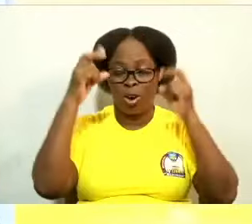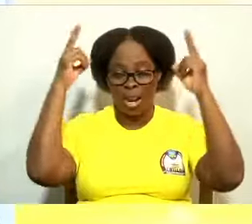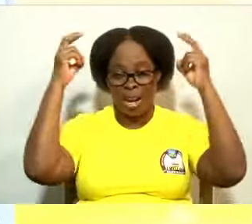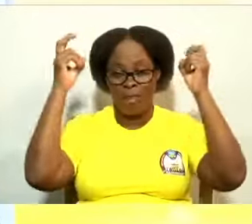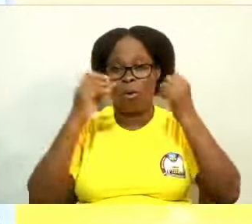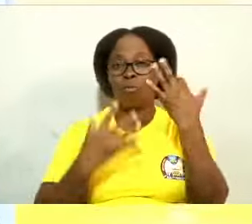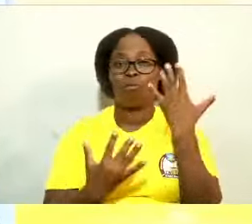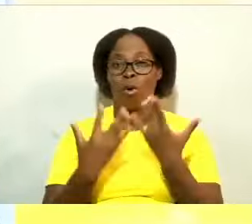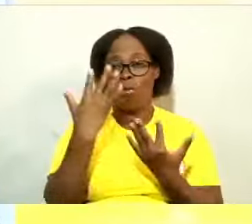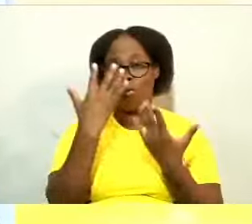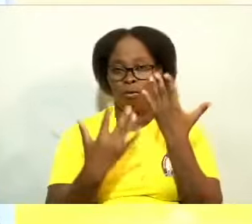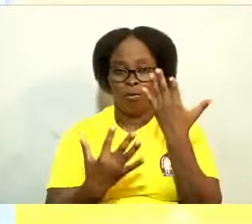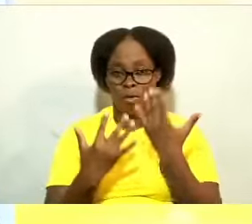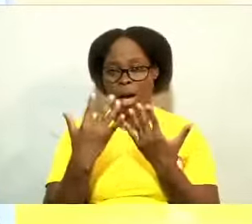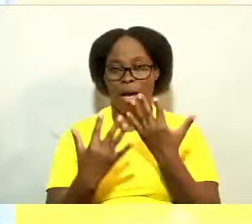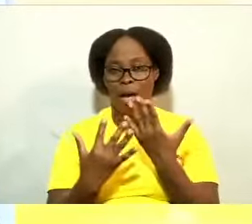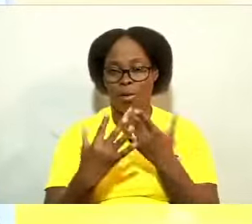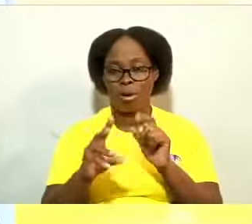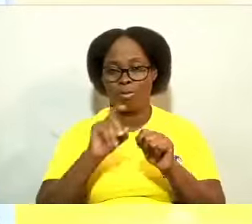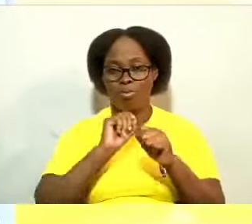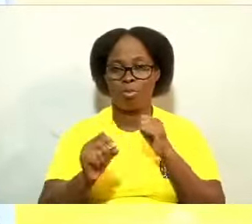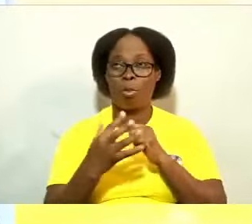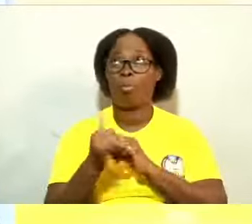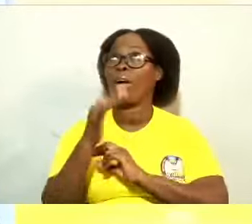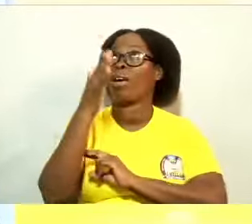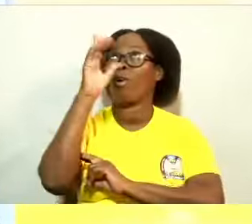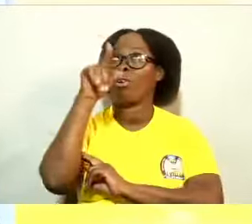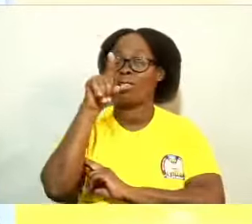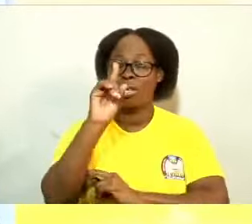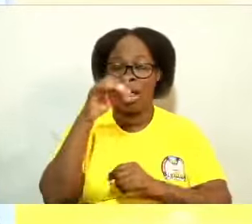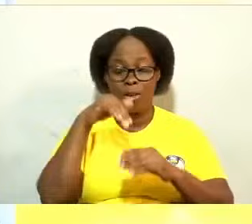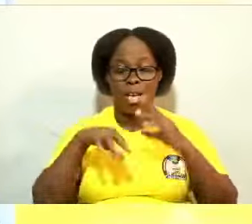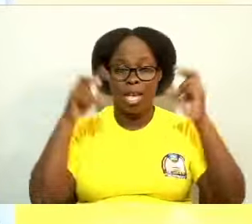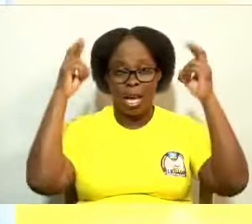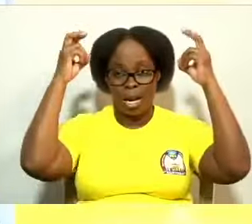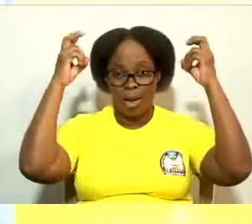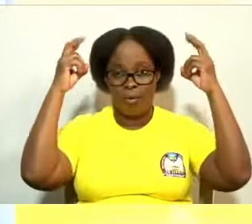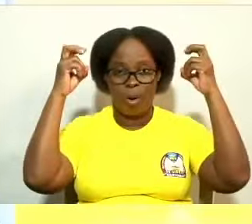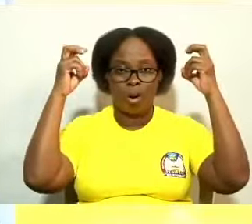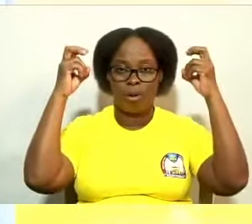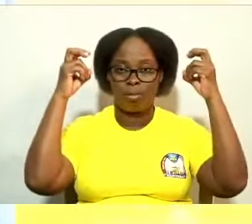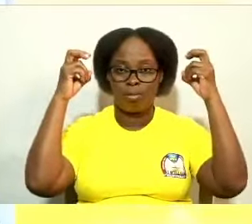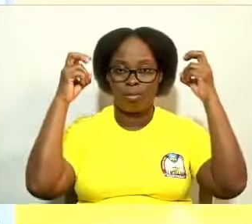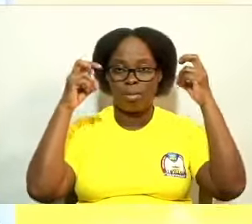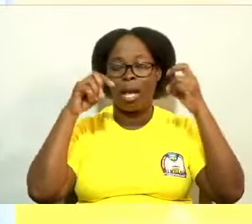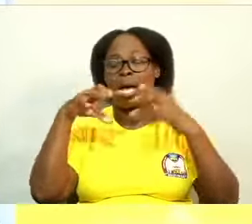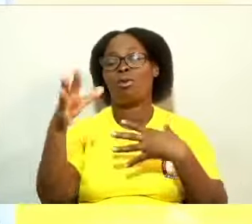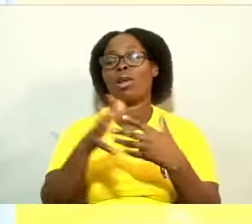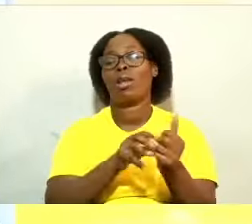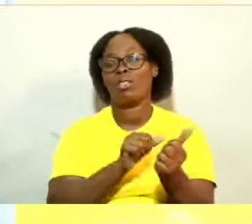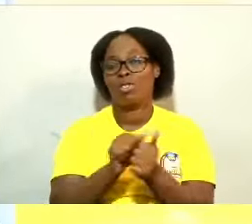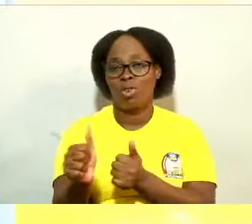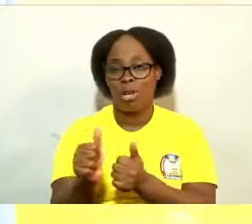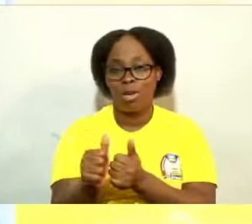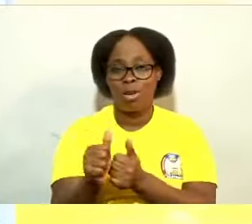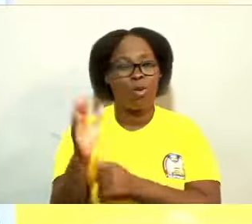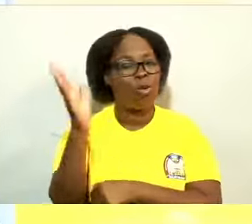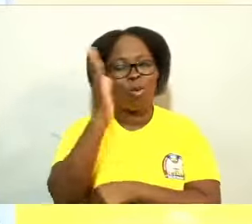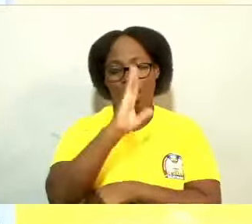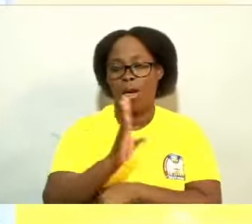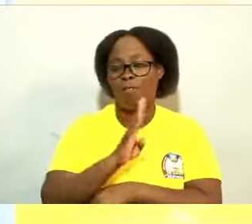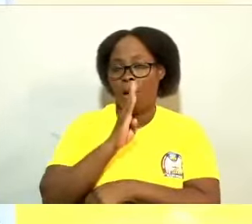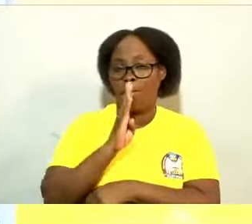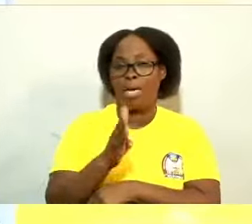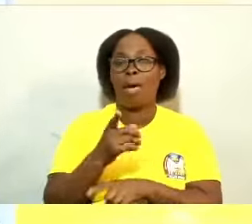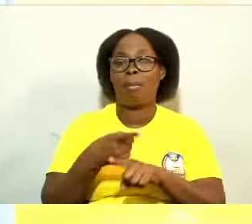moto utakokwa, utawashwa na Mungu ndani ya shetani mwenyewe na utamwangamiza, na hata kuwepo